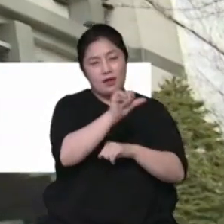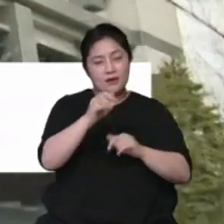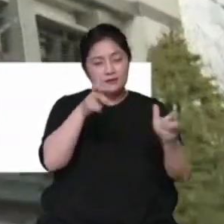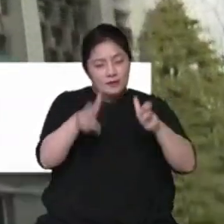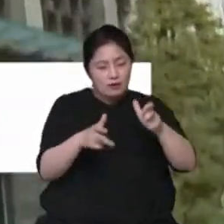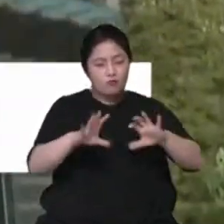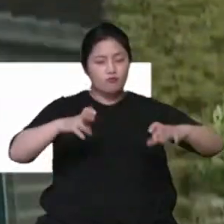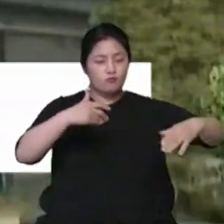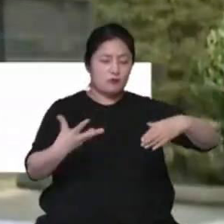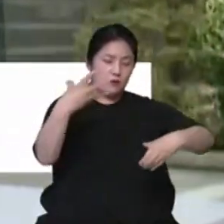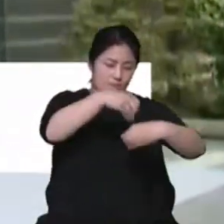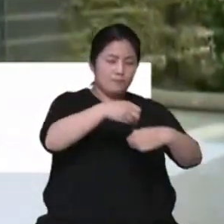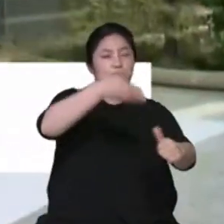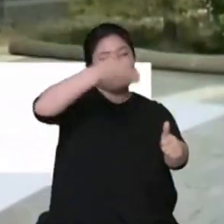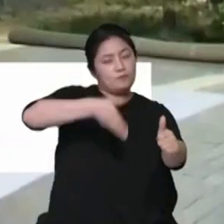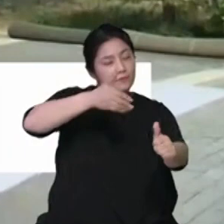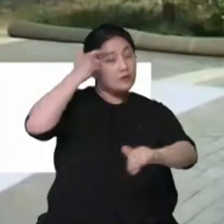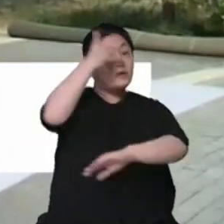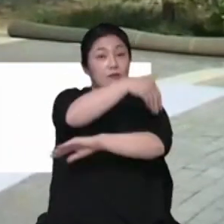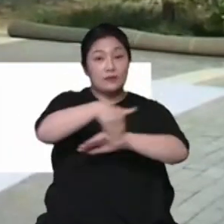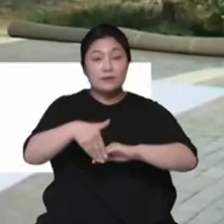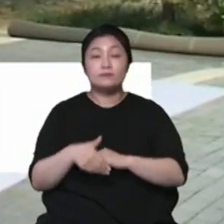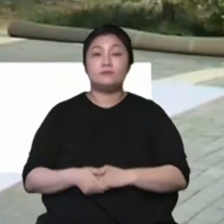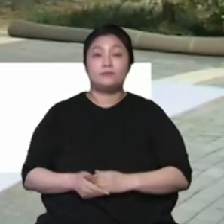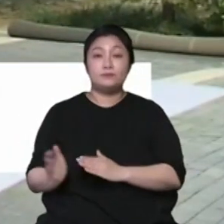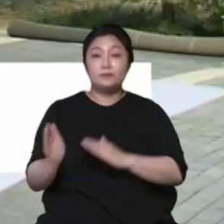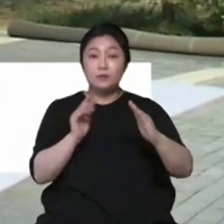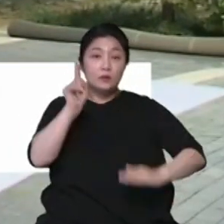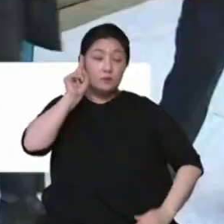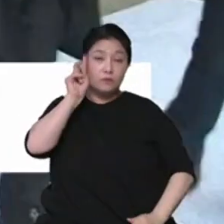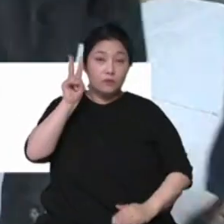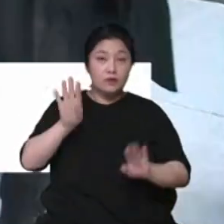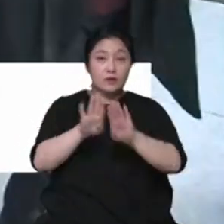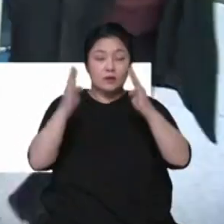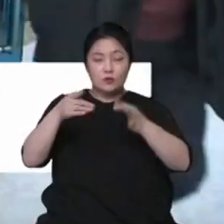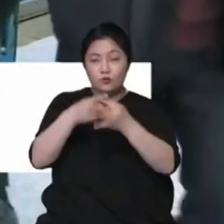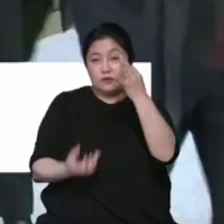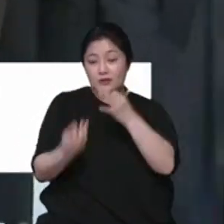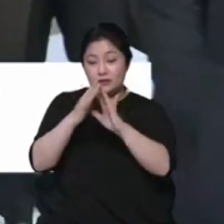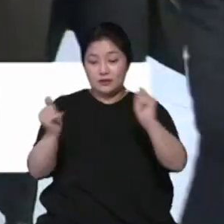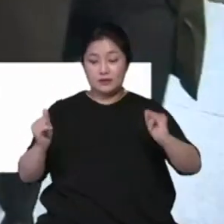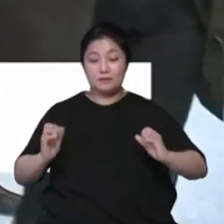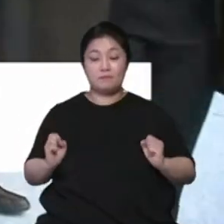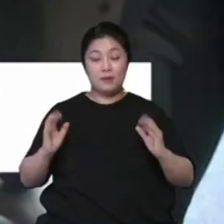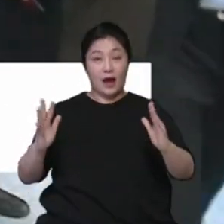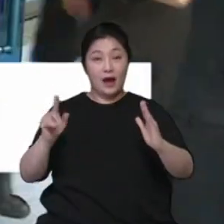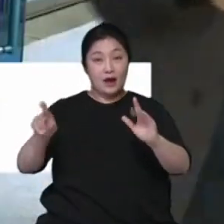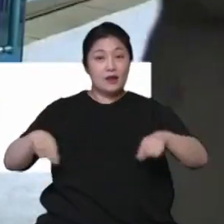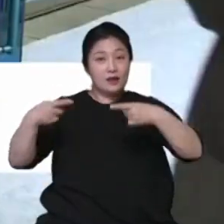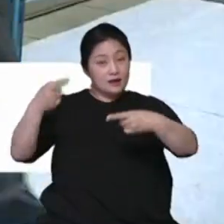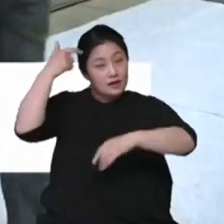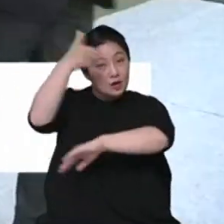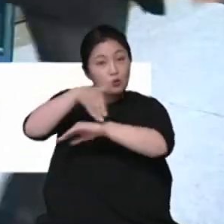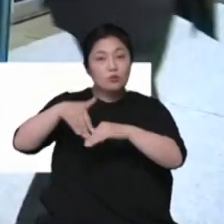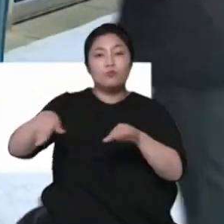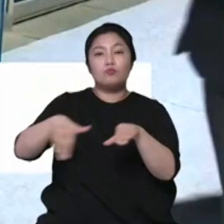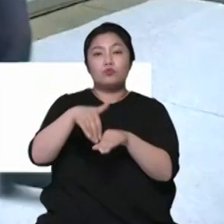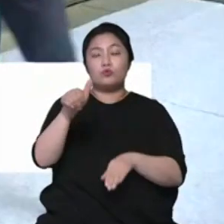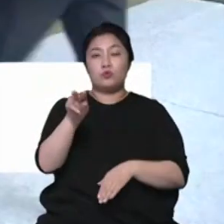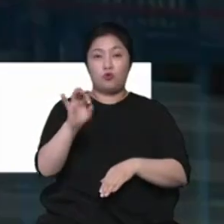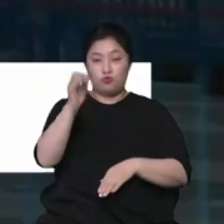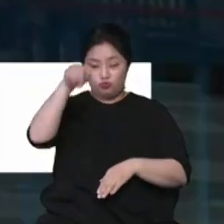사업의 국정과제 채택을 요청할 예정입니다. 모레 열리는 윤 당선인과의 시도지사 간담회에 참석할 예정인